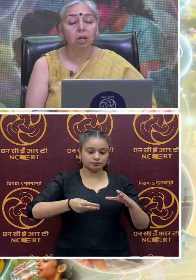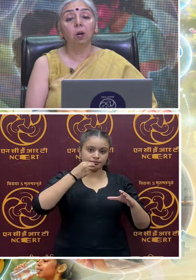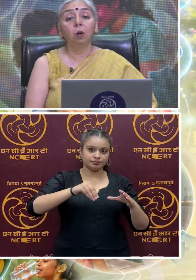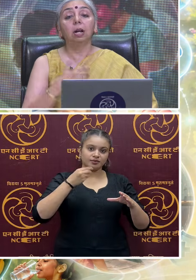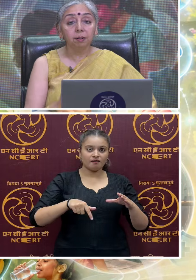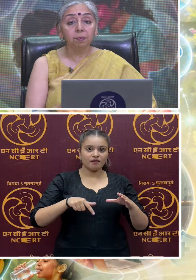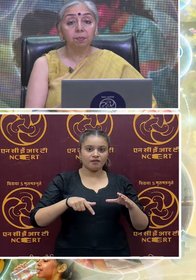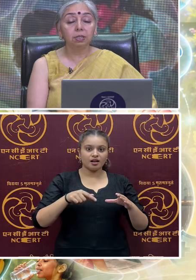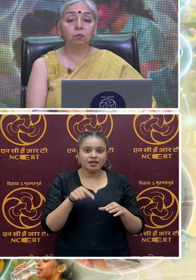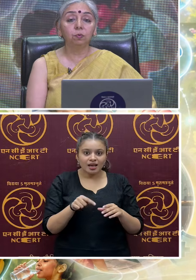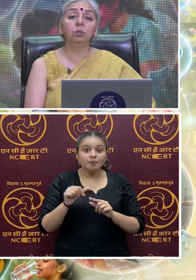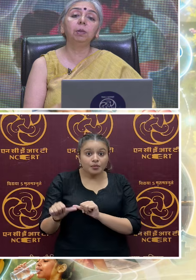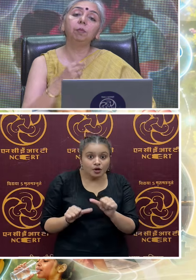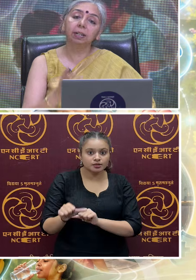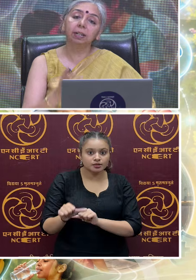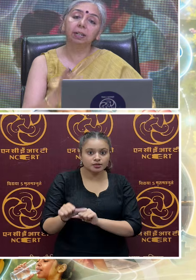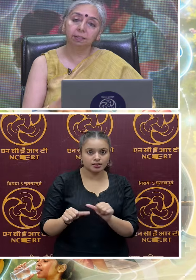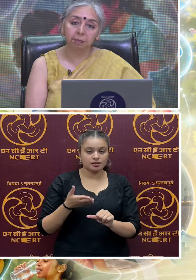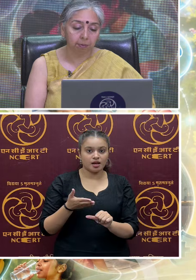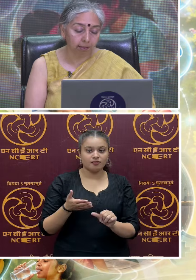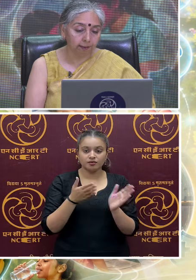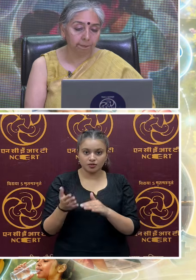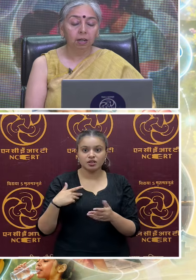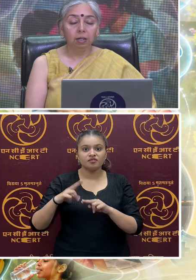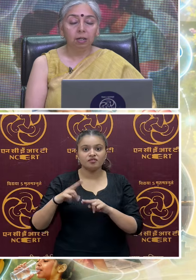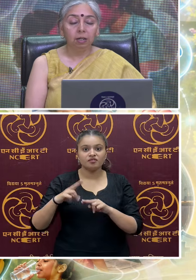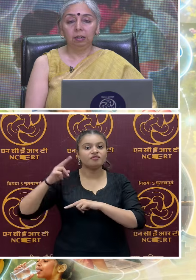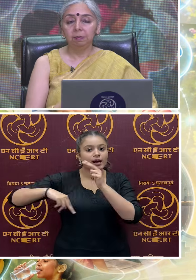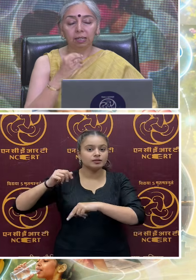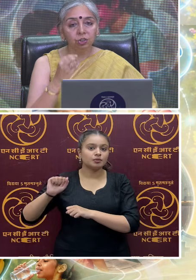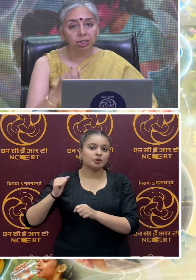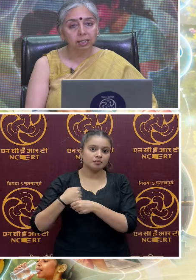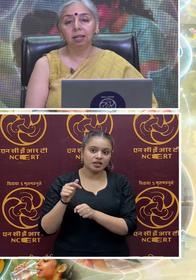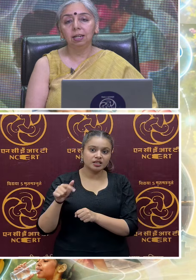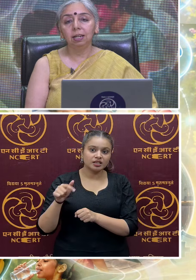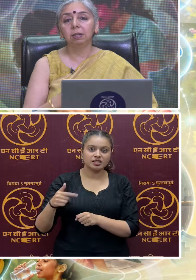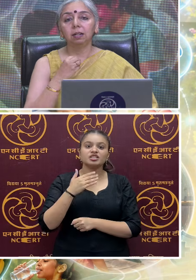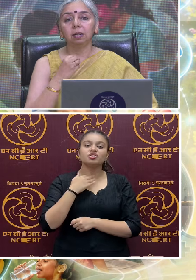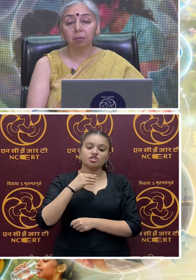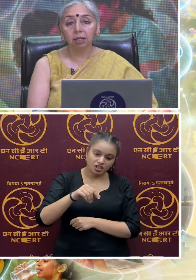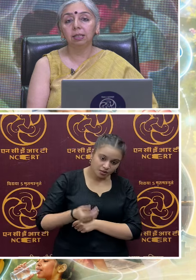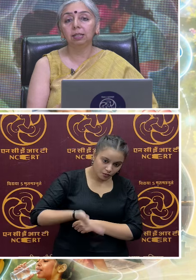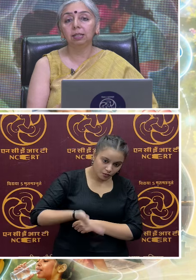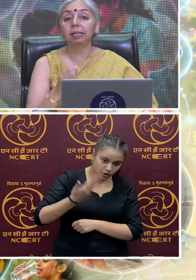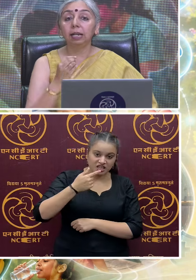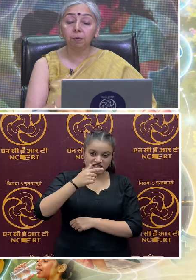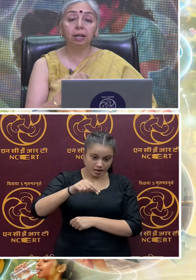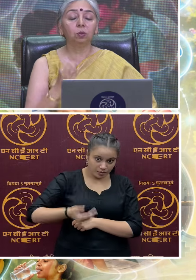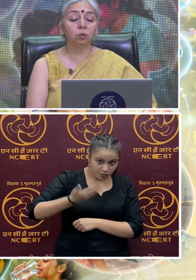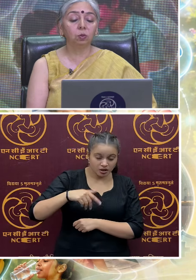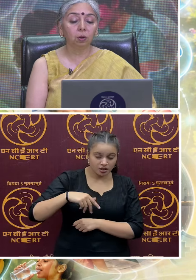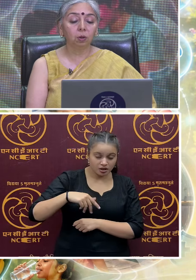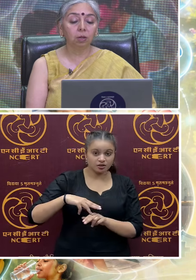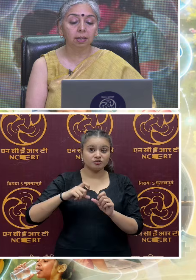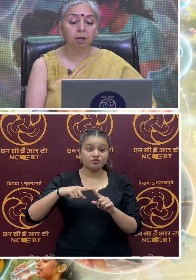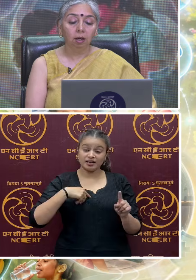है। और अल्ट्रा प्रोसेस फूड्स तो बिल्कुल फैक्ट्री में ही बनते हैं। इनमें ज़्यादा चीनी है, इनमें ज़्यादा नमक है, द टाइप ऑफ फैट इज़